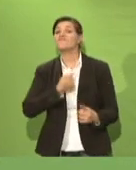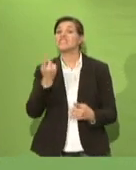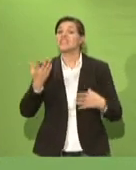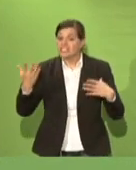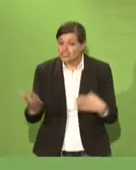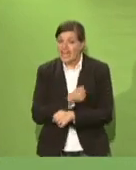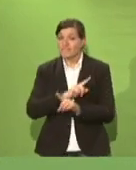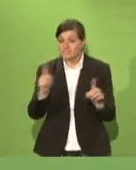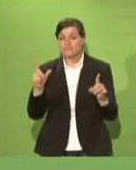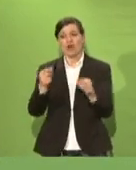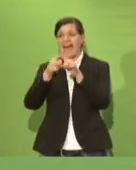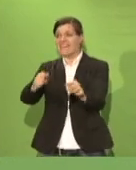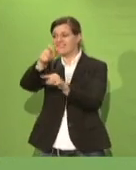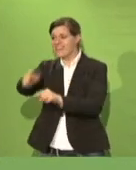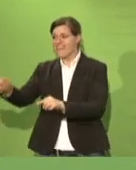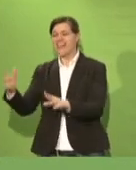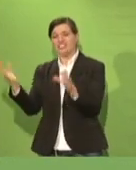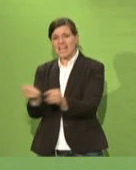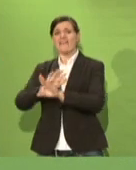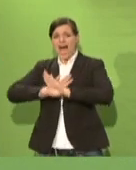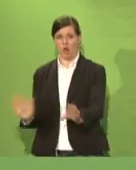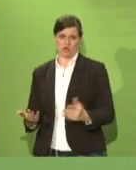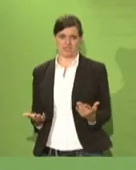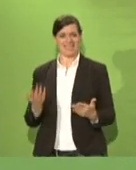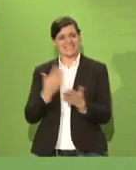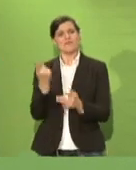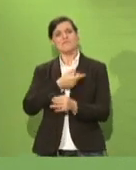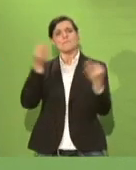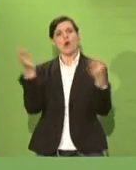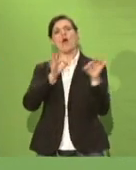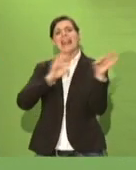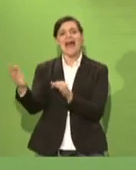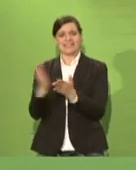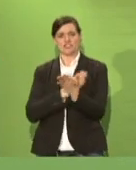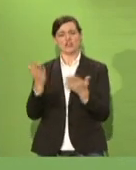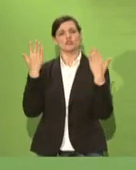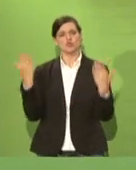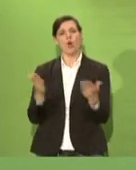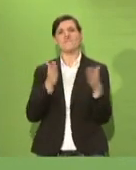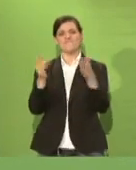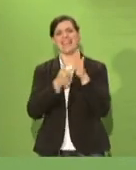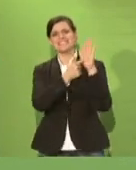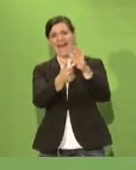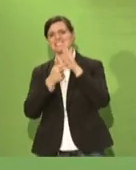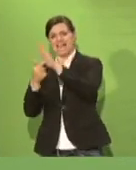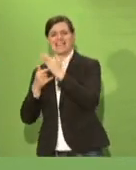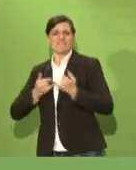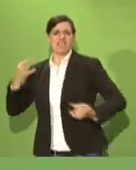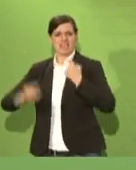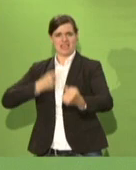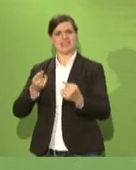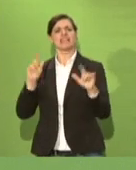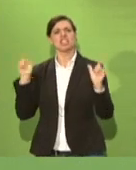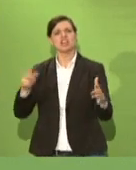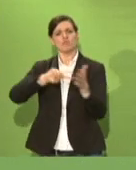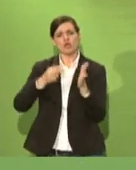es niemand. Und deshalb brauchen wir eine Leitentscheidung, die diesen Weg vorzeichnet und wo wir gesellschaftlich, politisch